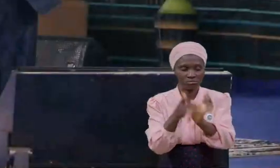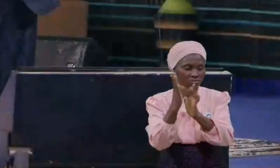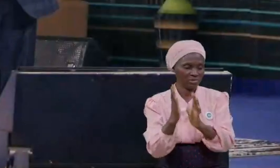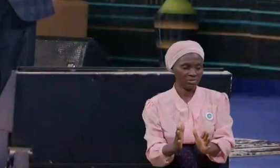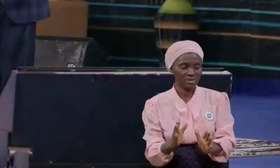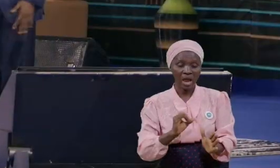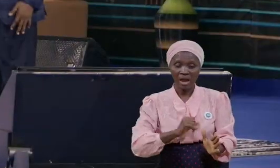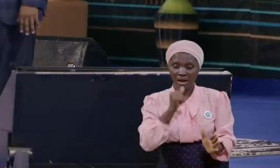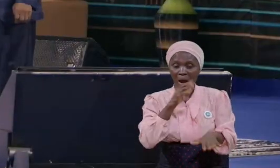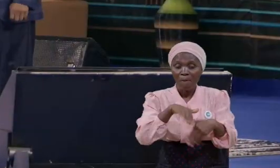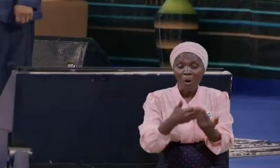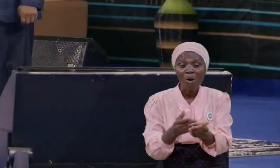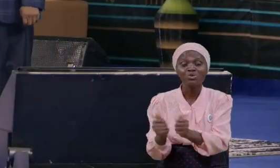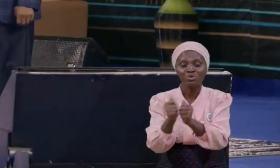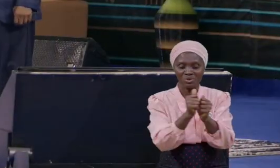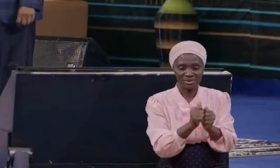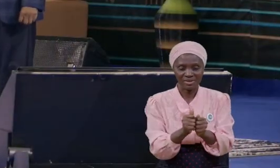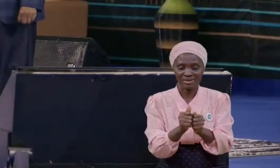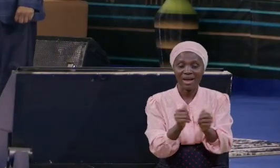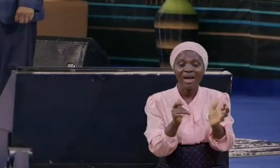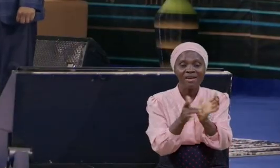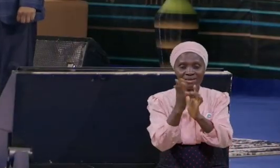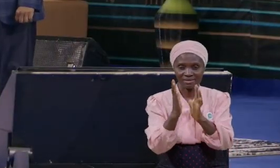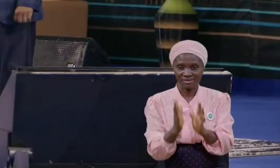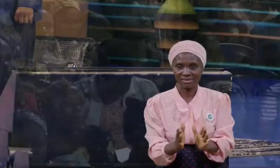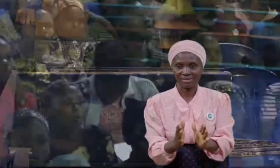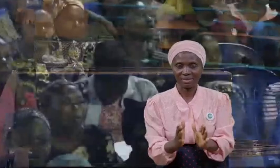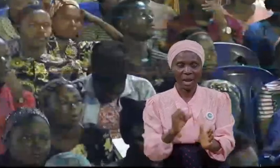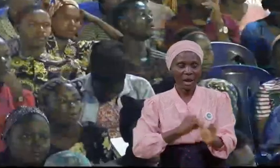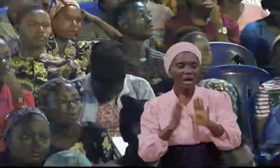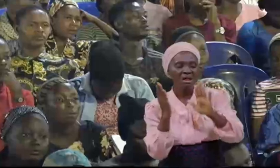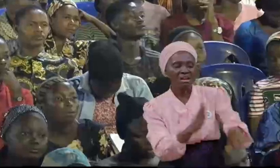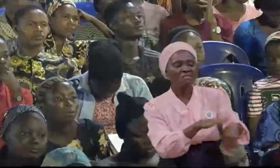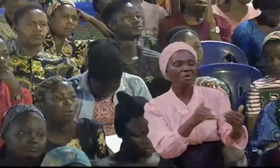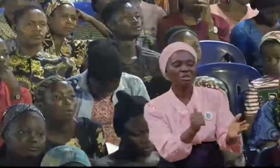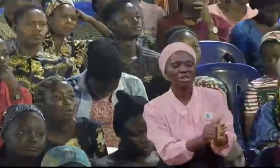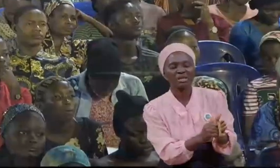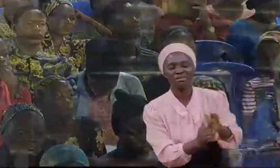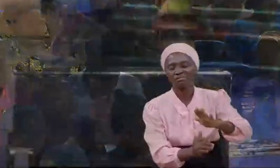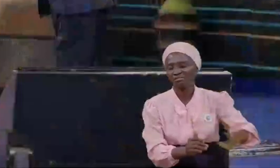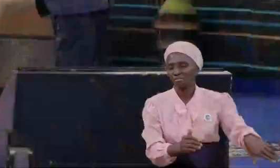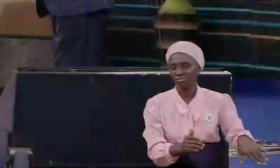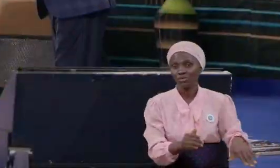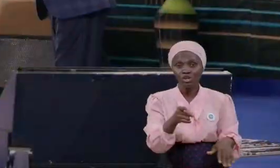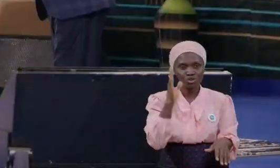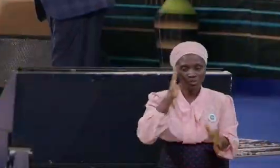complet. Je laisse toutes ces choses. Tu les laisseras au nom de Jésus. Mais il dit,